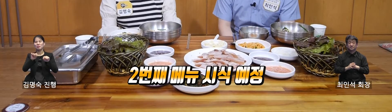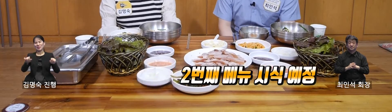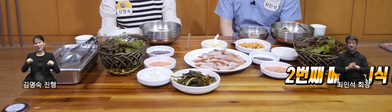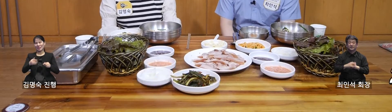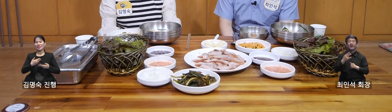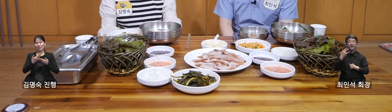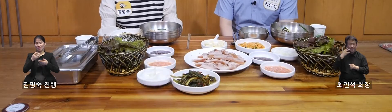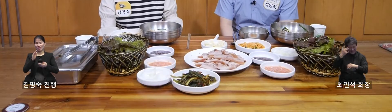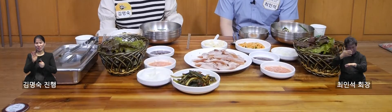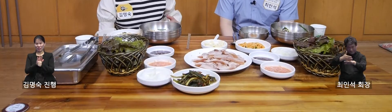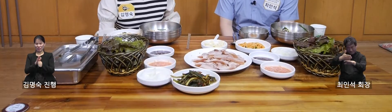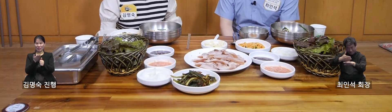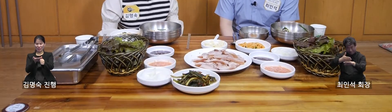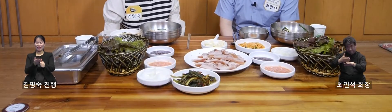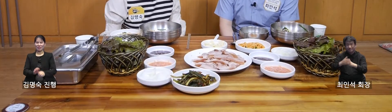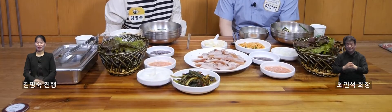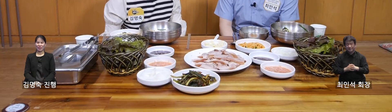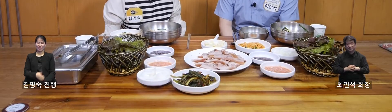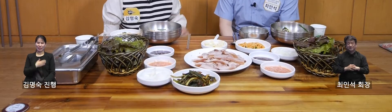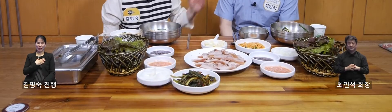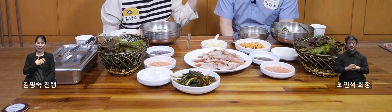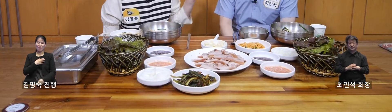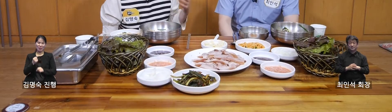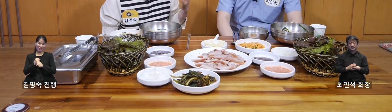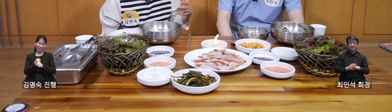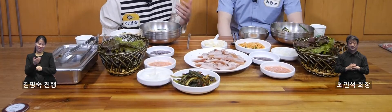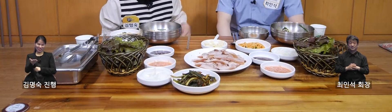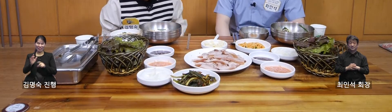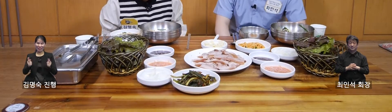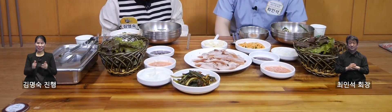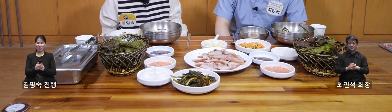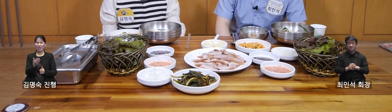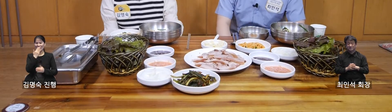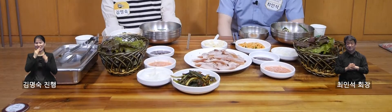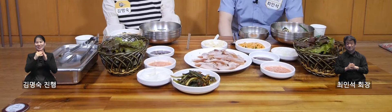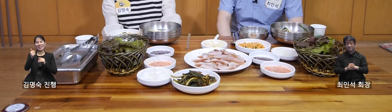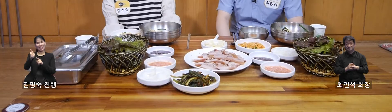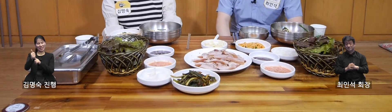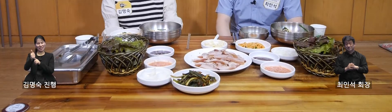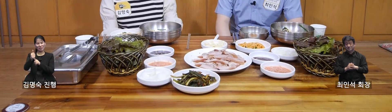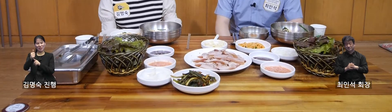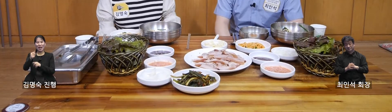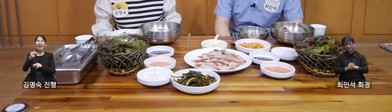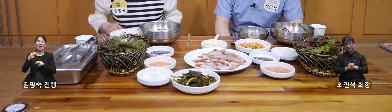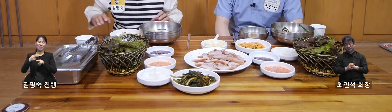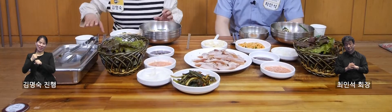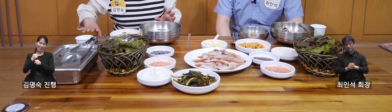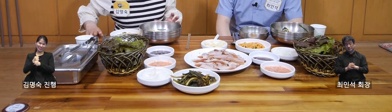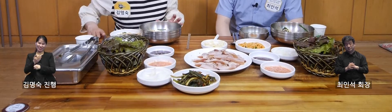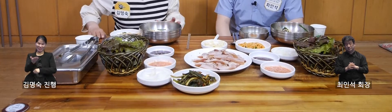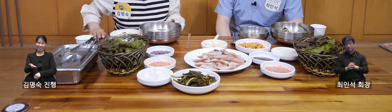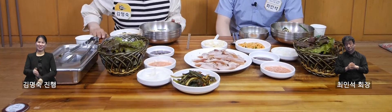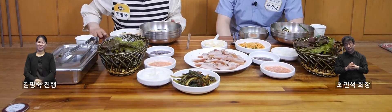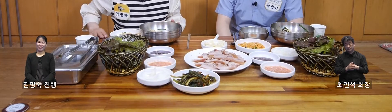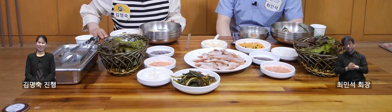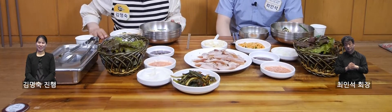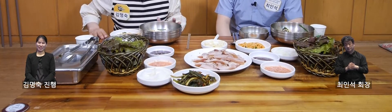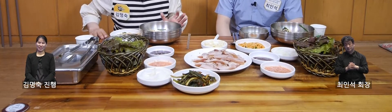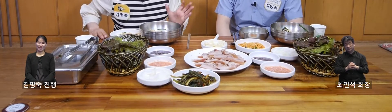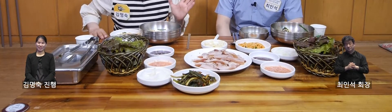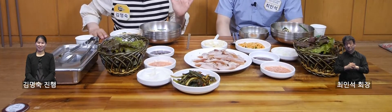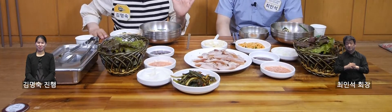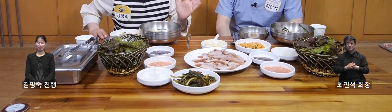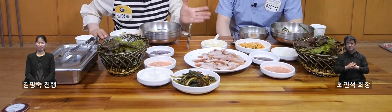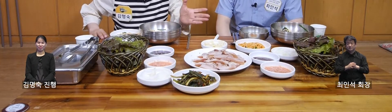맛보여드리도록 하겠습니다. 감사합니다. 제가 맛보여드리는 건 아니고 우리 사장님의 그 음식 솜씨를. 자, 그럼 저희가